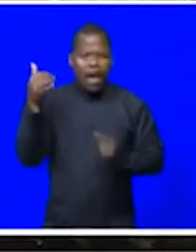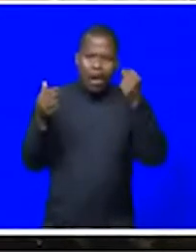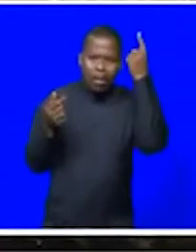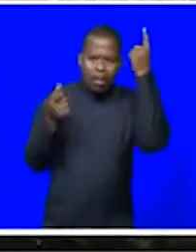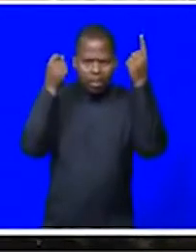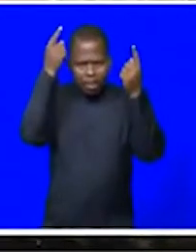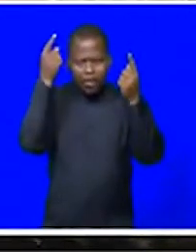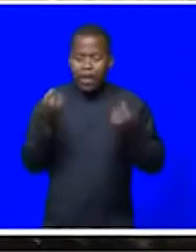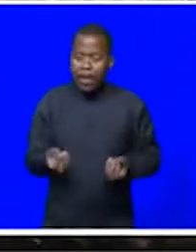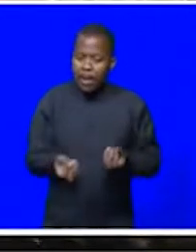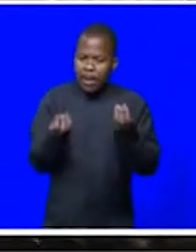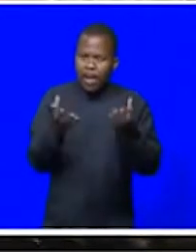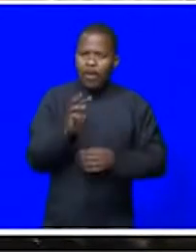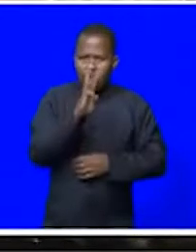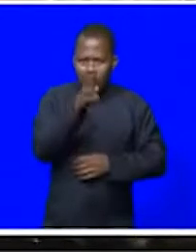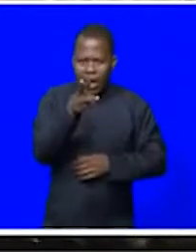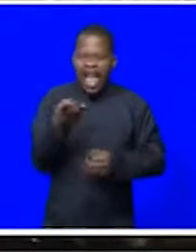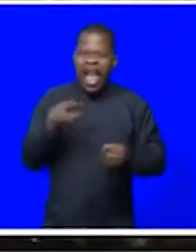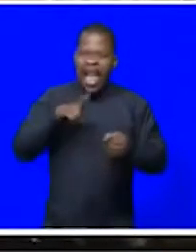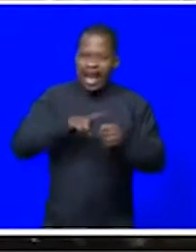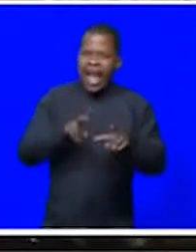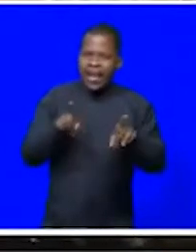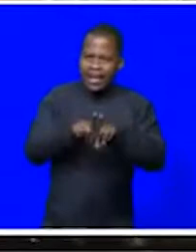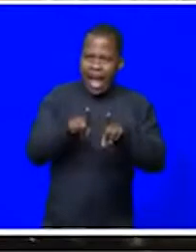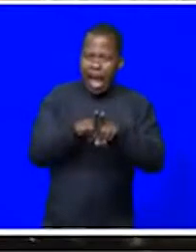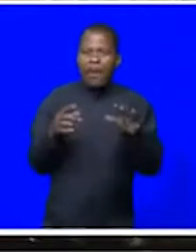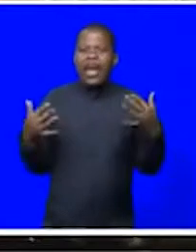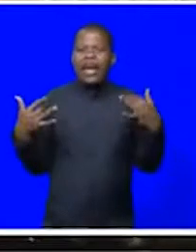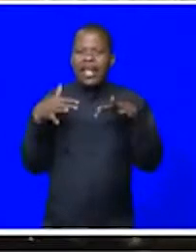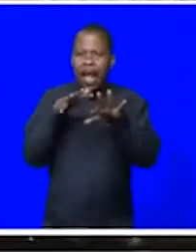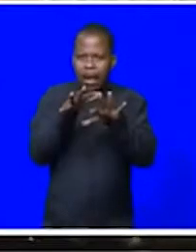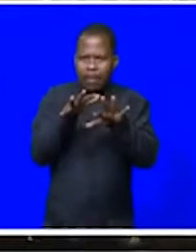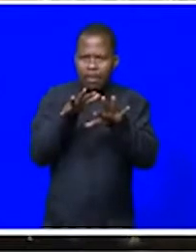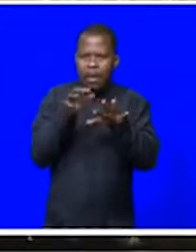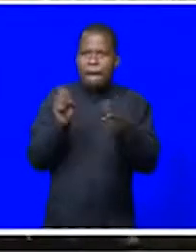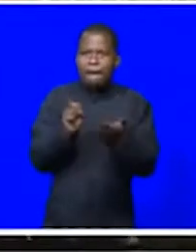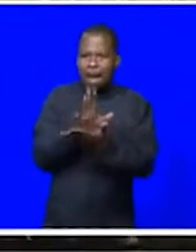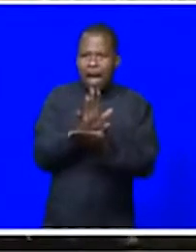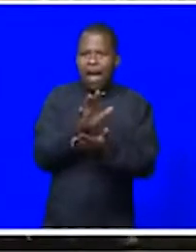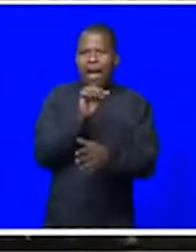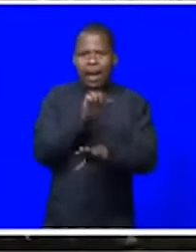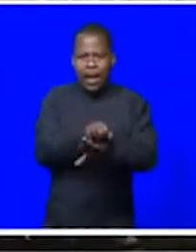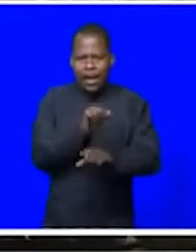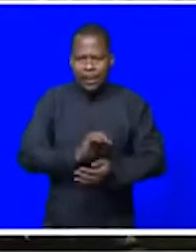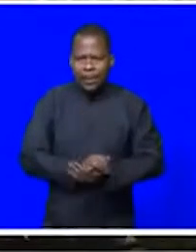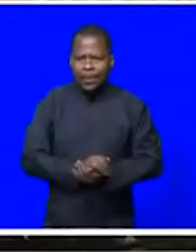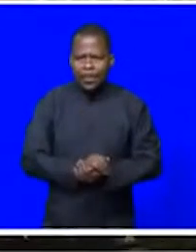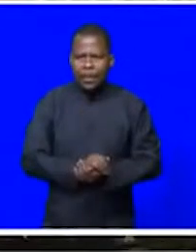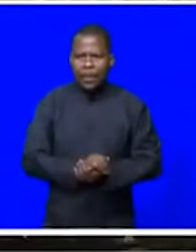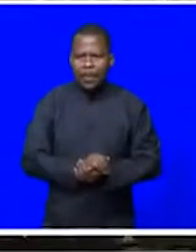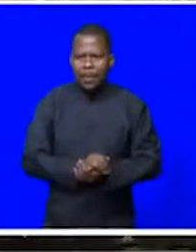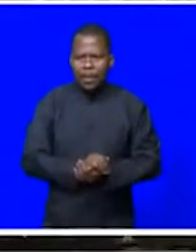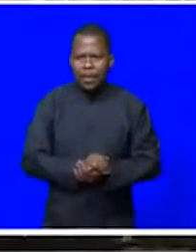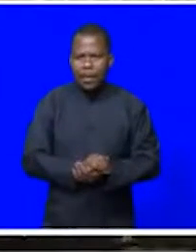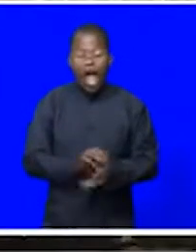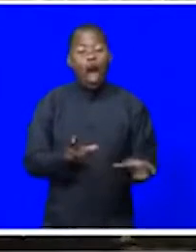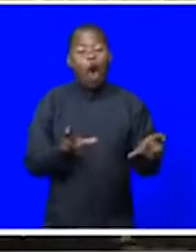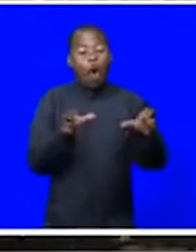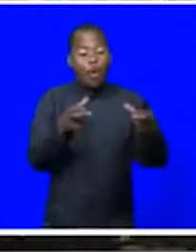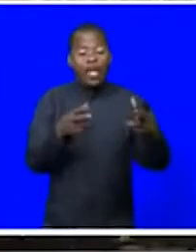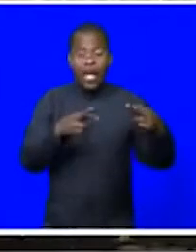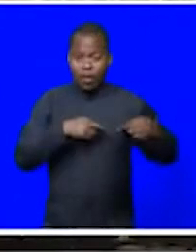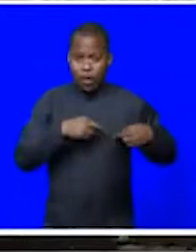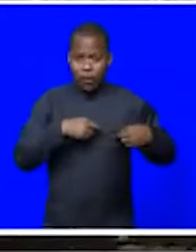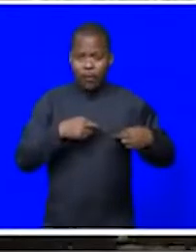784-59-240 noma ke eposini lembane ku Jabulile Mbazo Malaza @gmail.com. Likomiti lelibuke kusebenza kulehhovisi